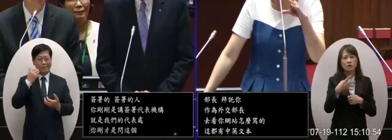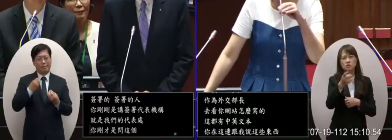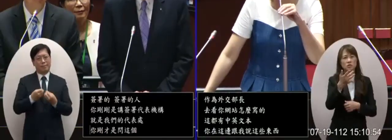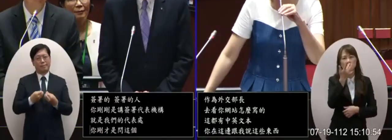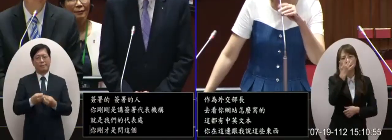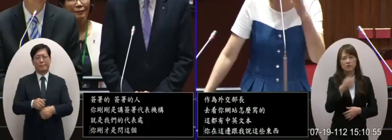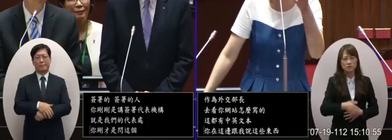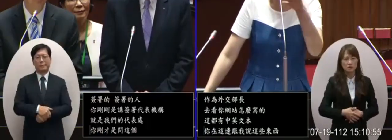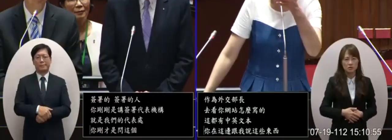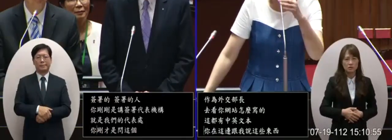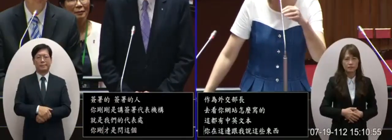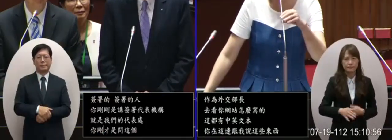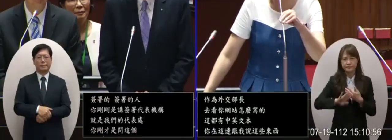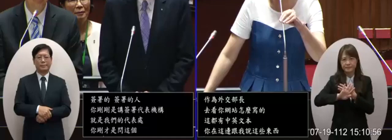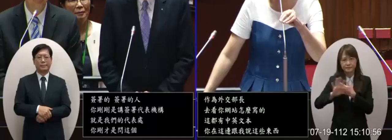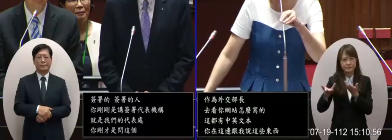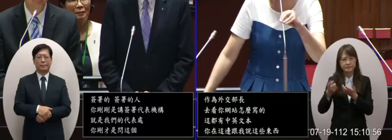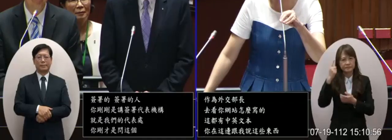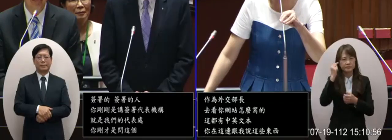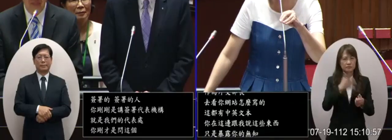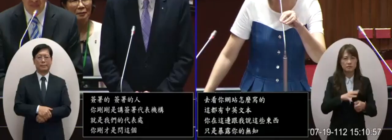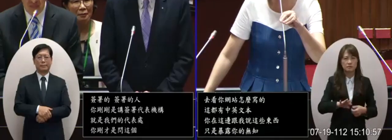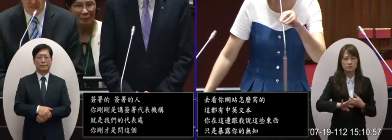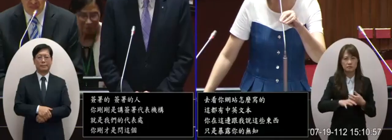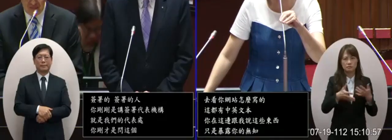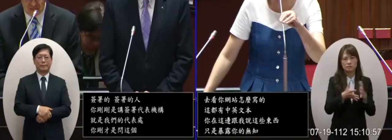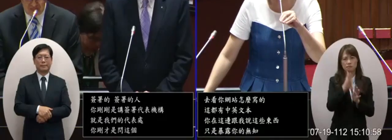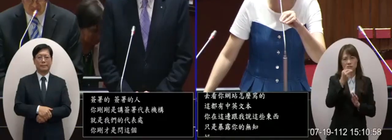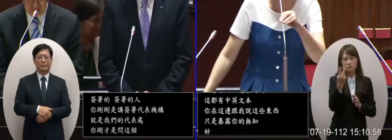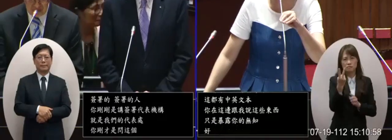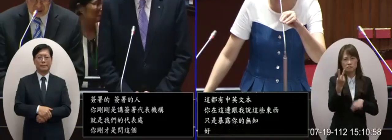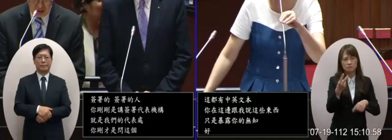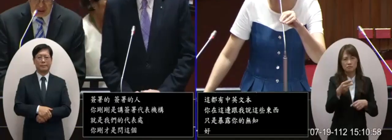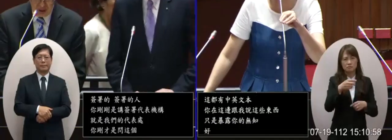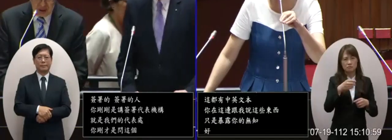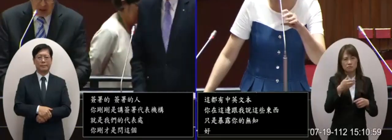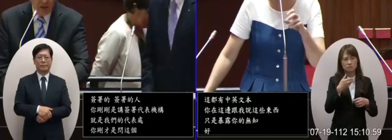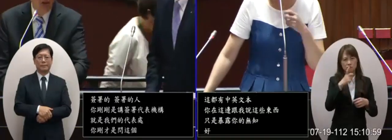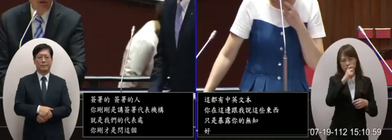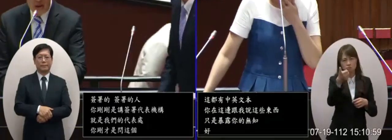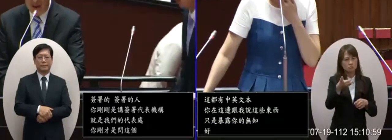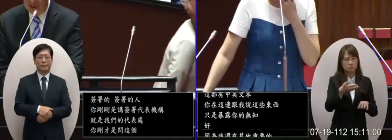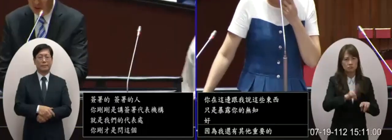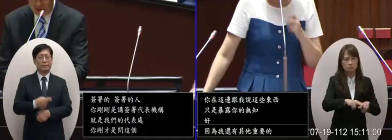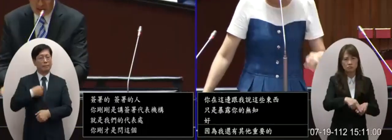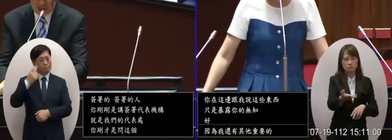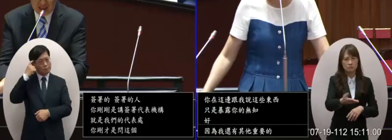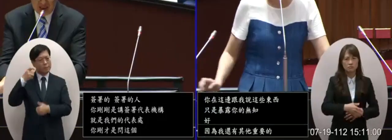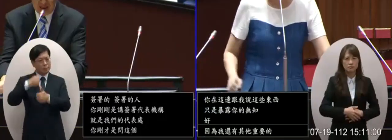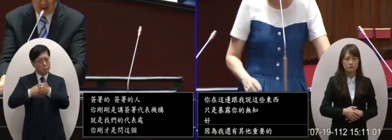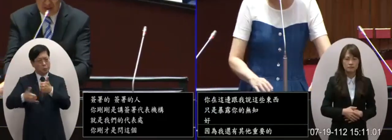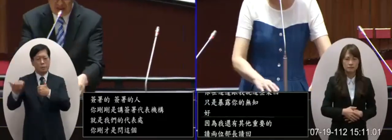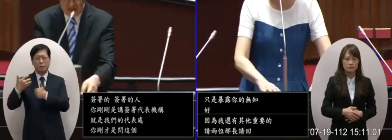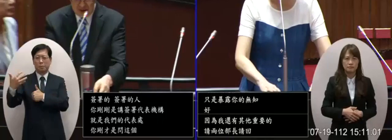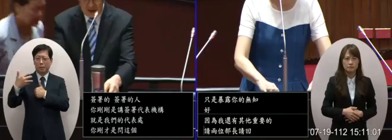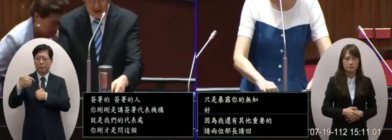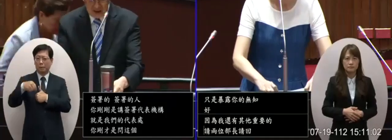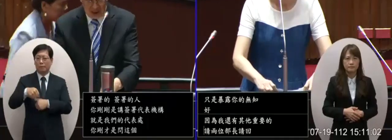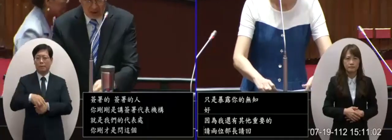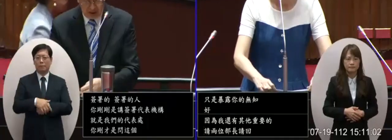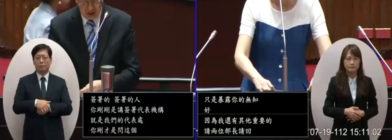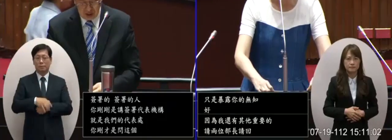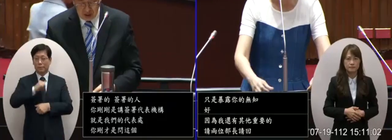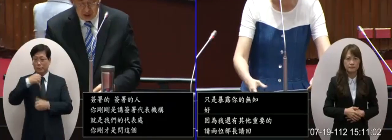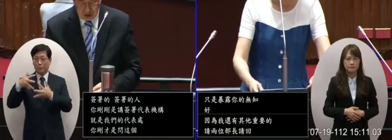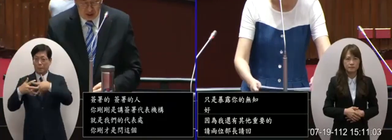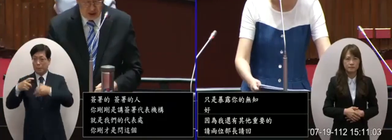其他重要的。好，请问先两位部长可以请回，时间暂停一下，两位部长请回。 我想委员你刚才提的哈，这个